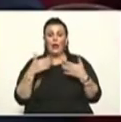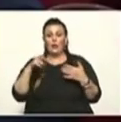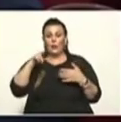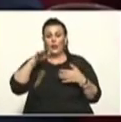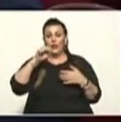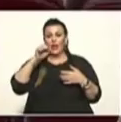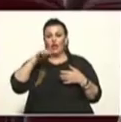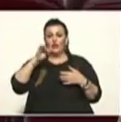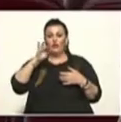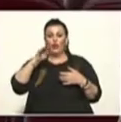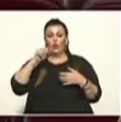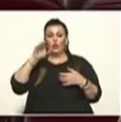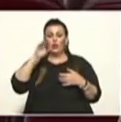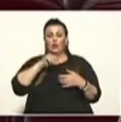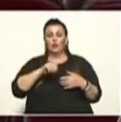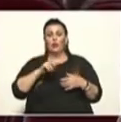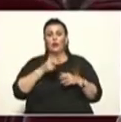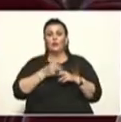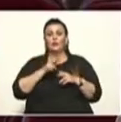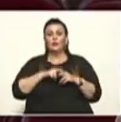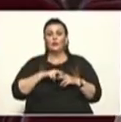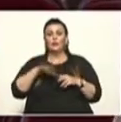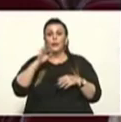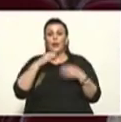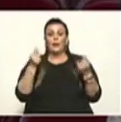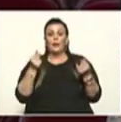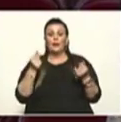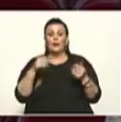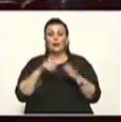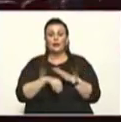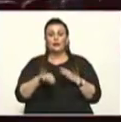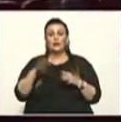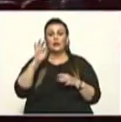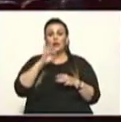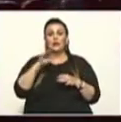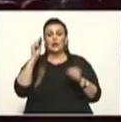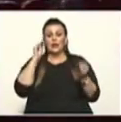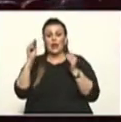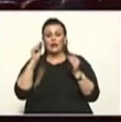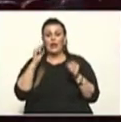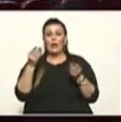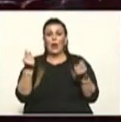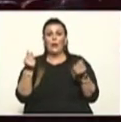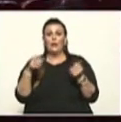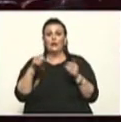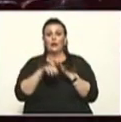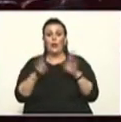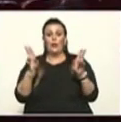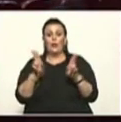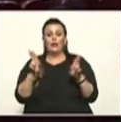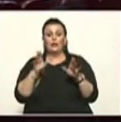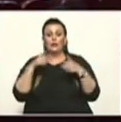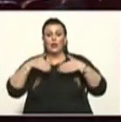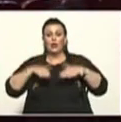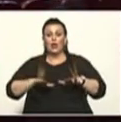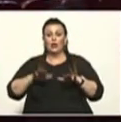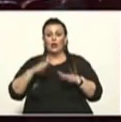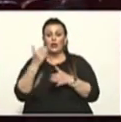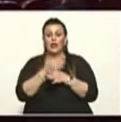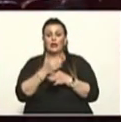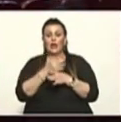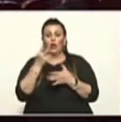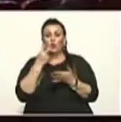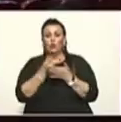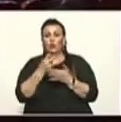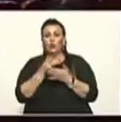inkişaf etdirilməsi, startaplar və biznes inkubatorlar üzrə nəzəriyyədən biznesə prinsipinin reallaşmasına dəstəyin göstərilməsi